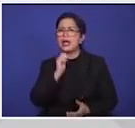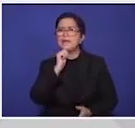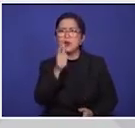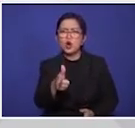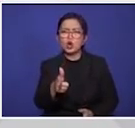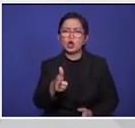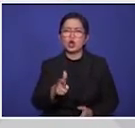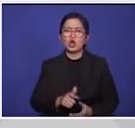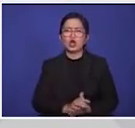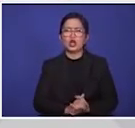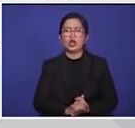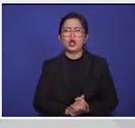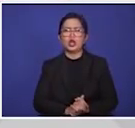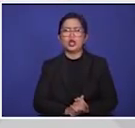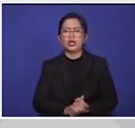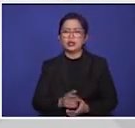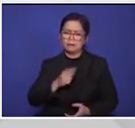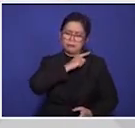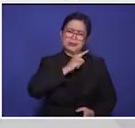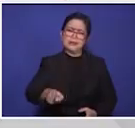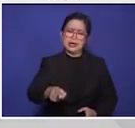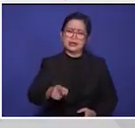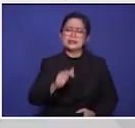perintahkan tindak tegas pelaku